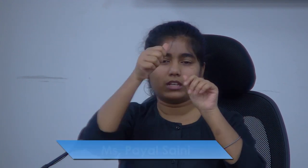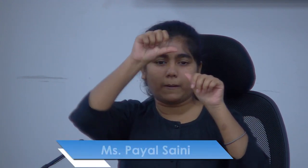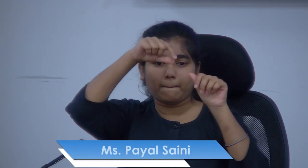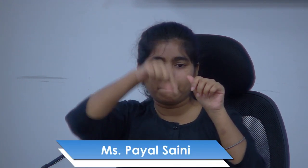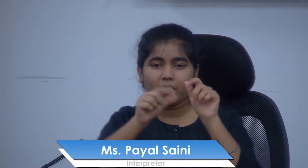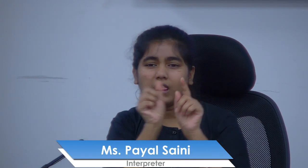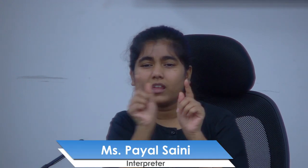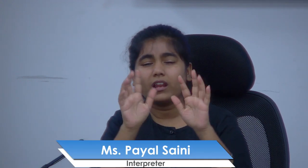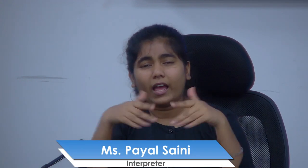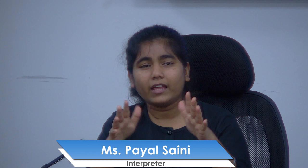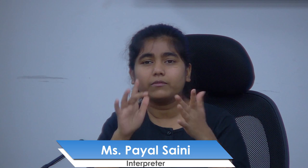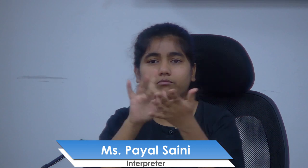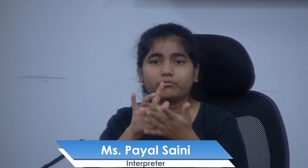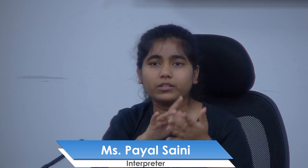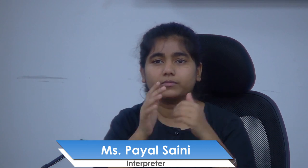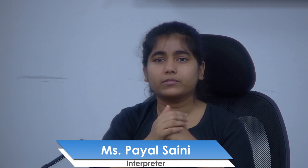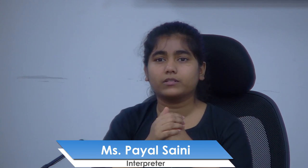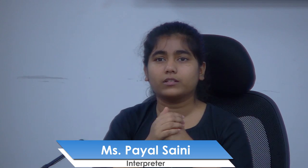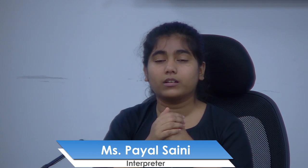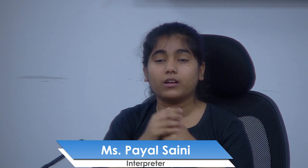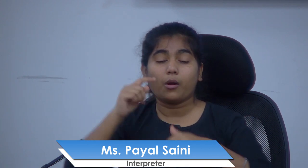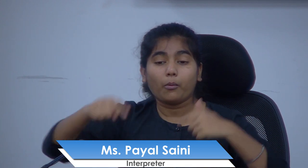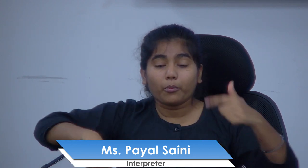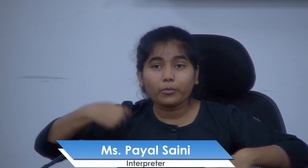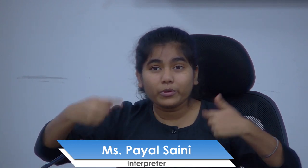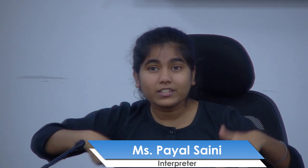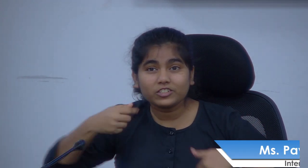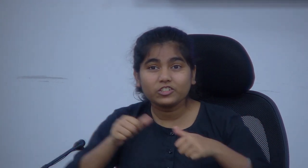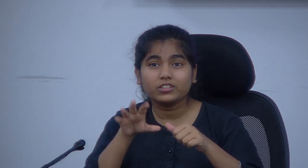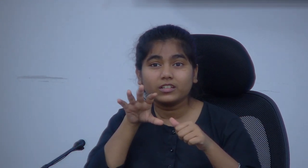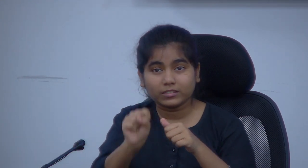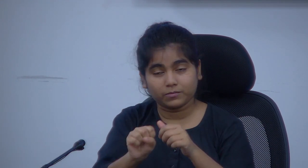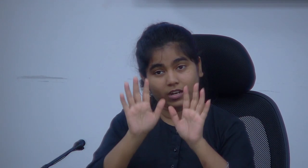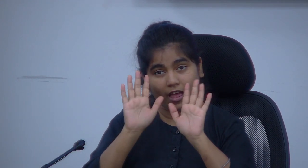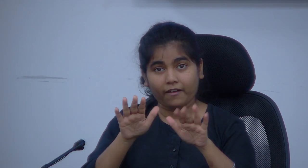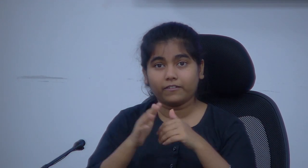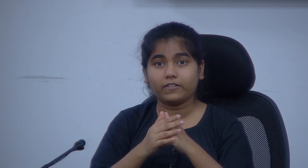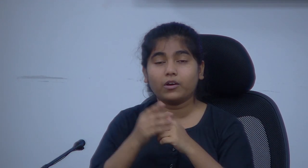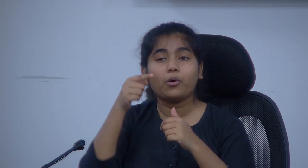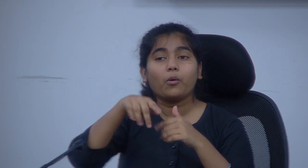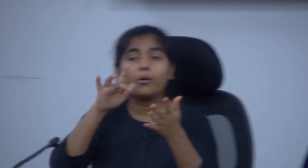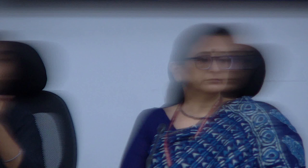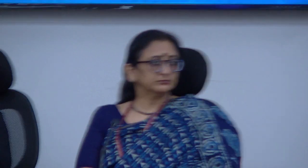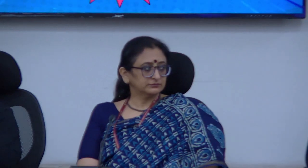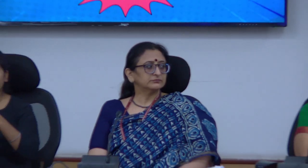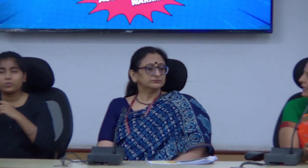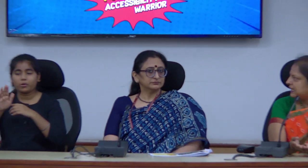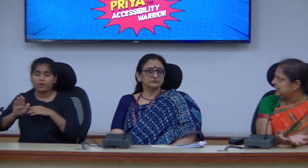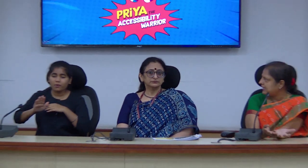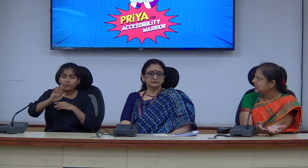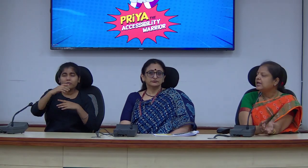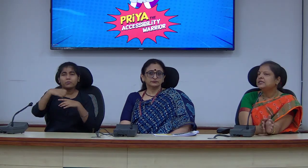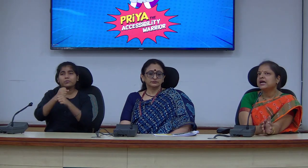जी ने अभी उदाहरण दिया, एक चिटकनी की ही तो बात है, आपने ऊपर लगाई, बीच में लगाई और नीचे लगा दी, ठीक